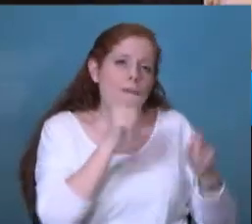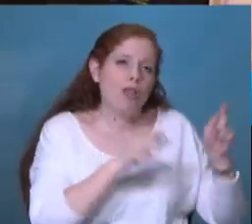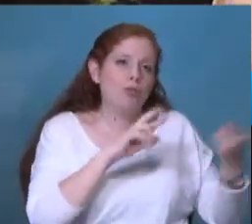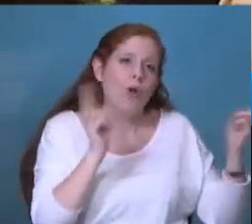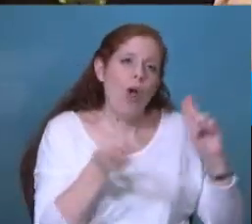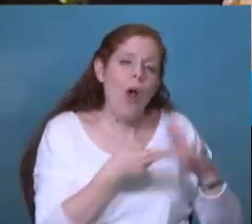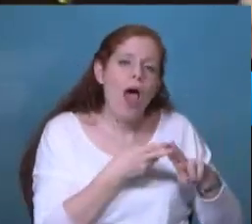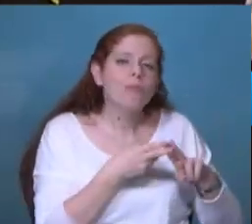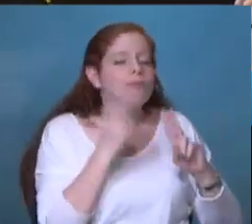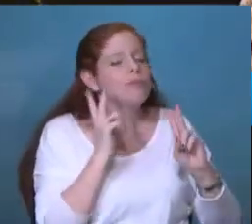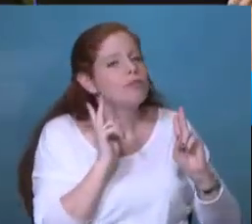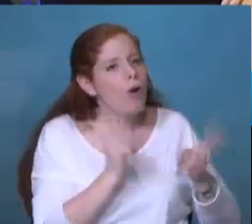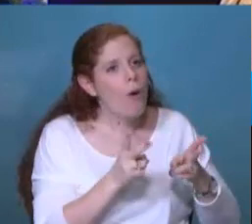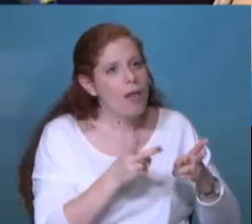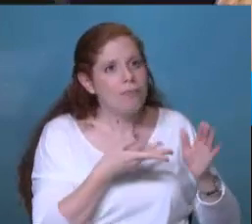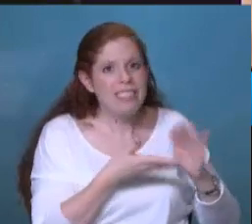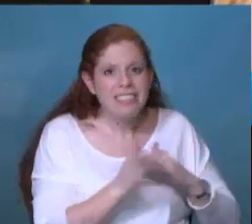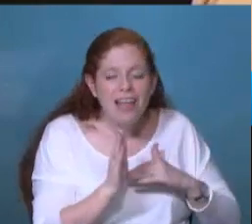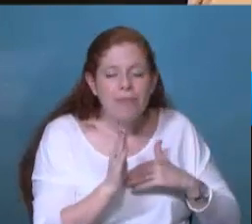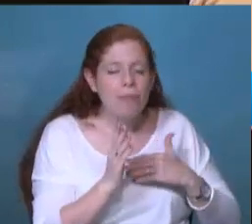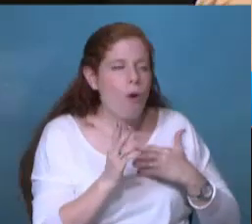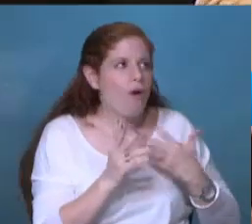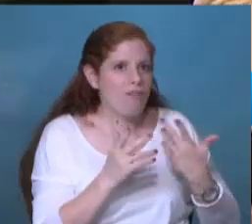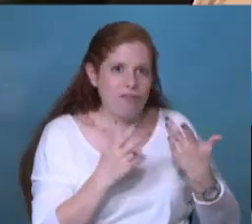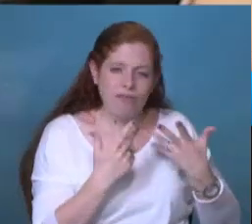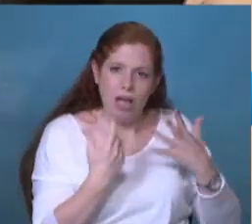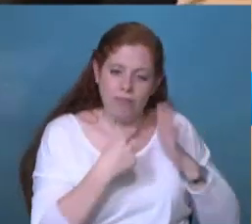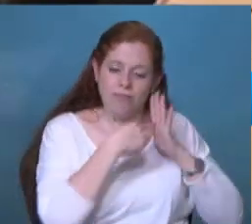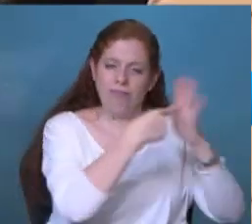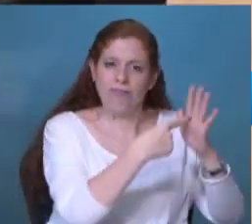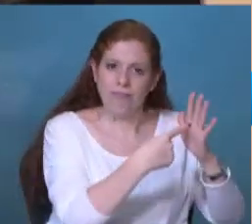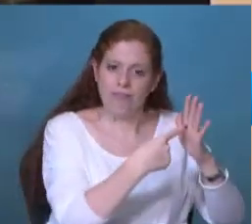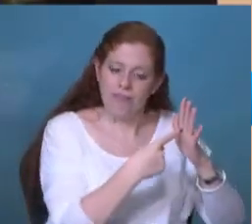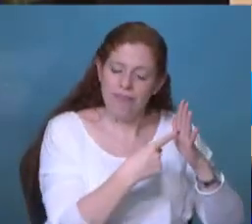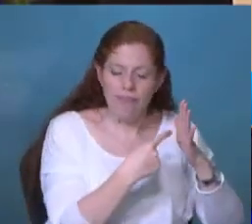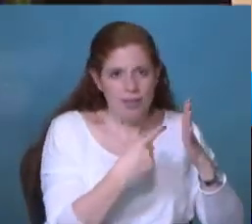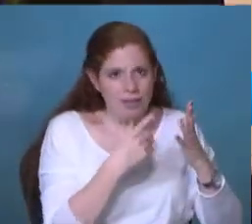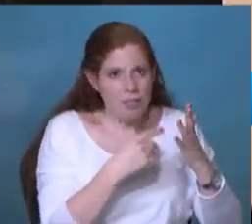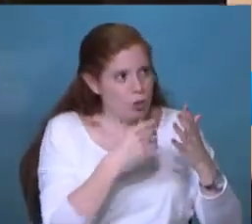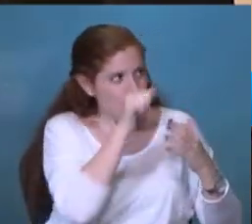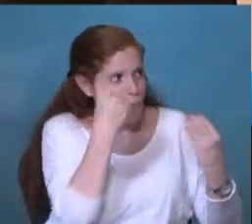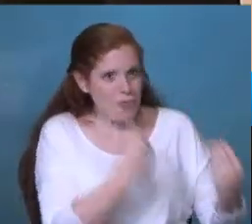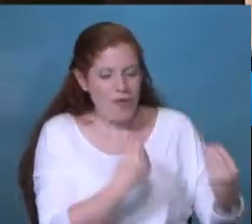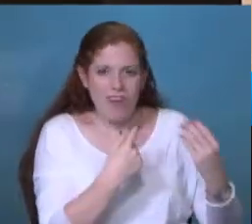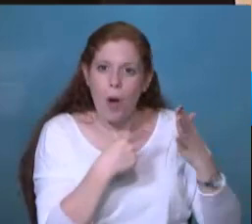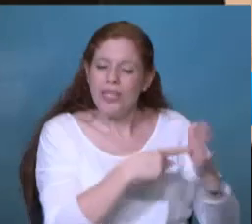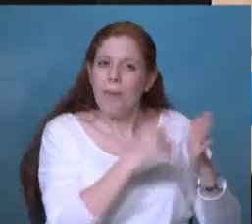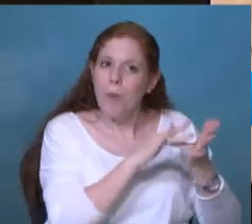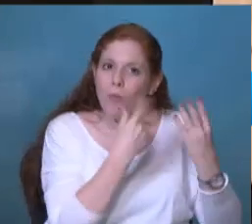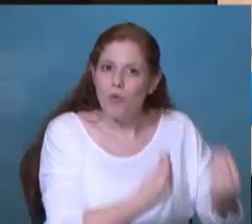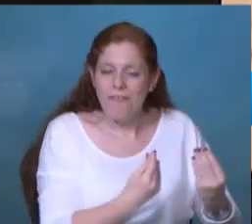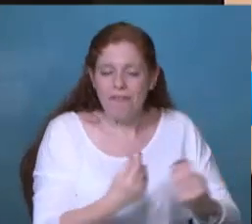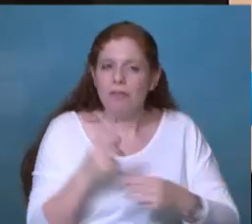העולם שיכולים לצאת מפה ולראות, לשגרר אותנו כל כך טוב, לראות כמה המקום הזה מדהים. וכמה אכפת לך או כמה אתה חושב